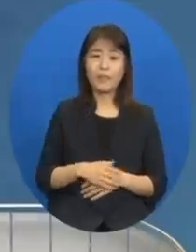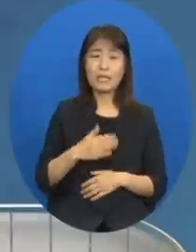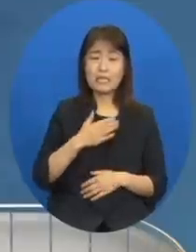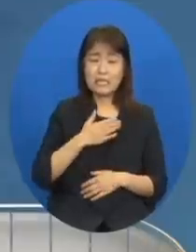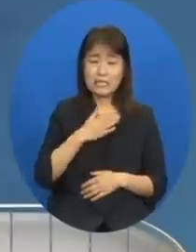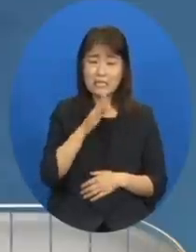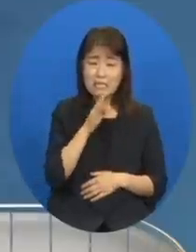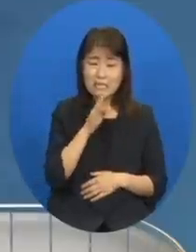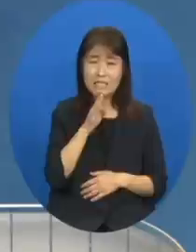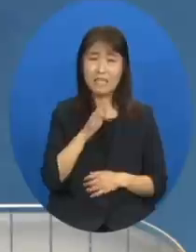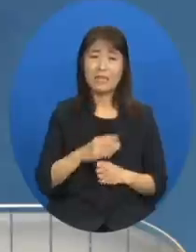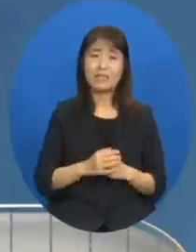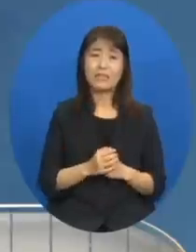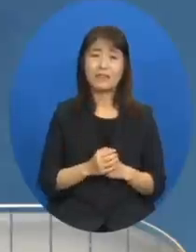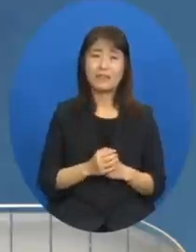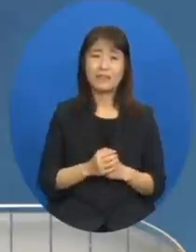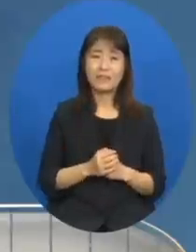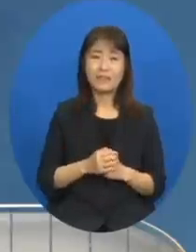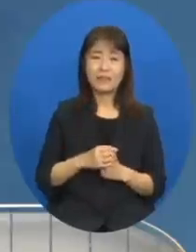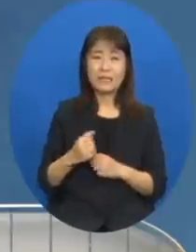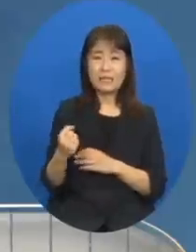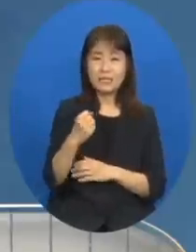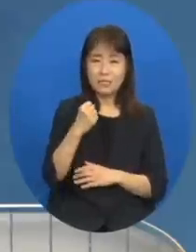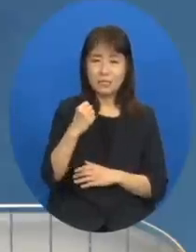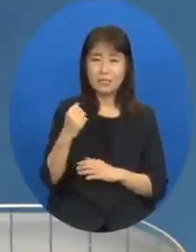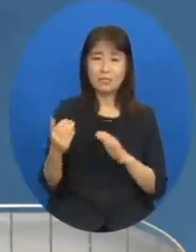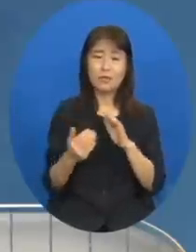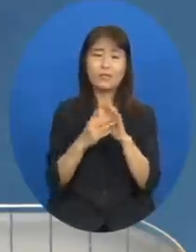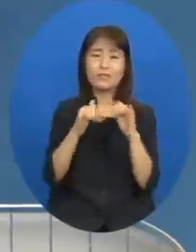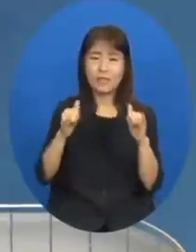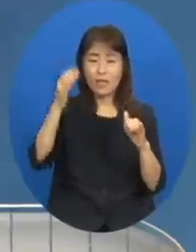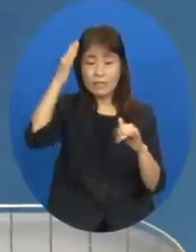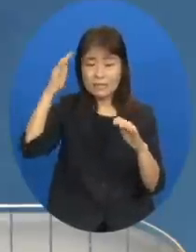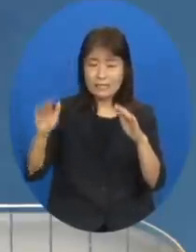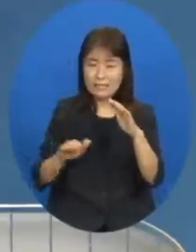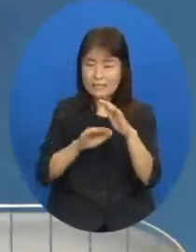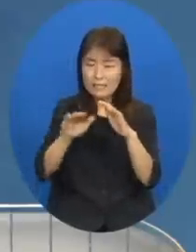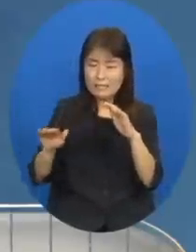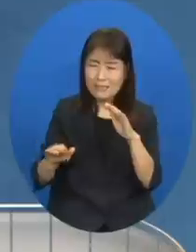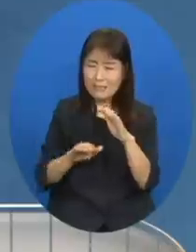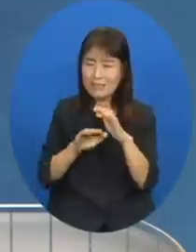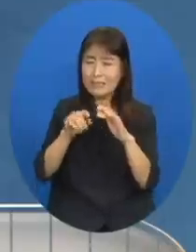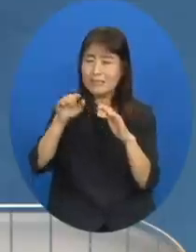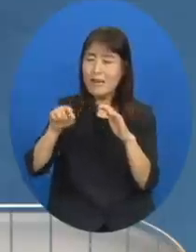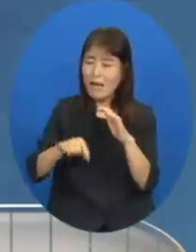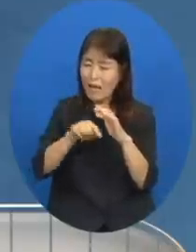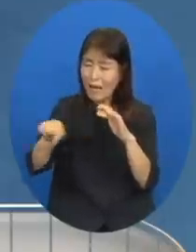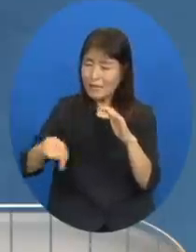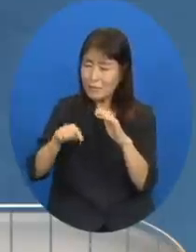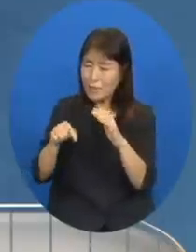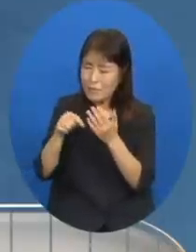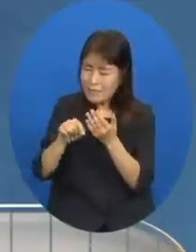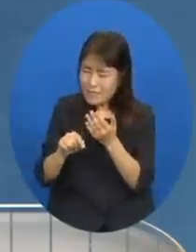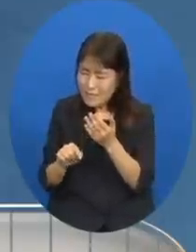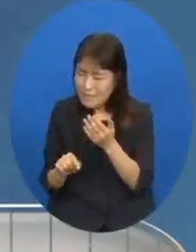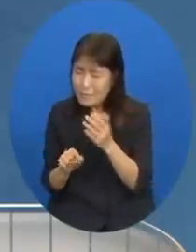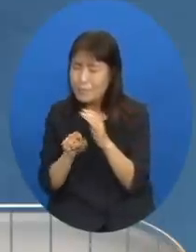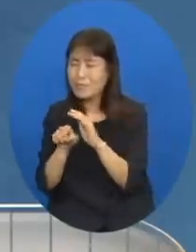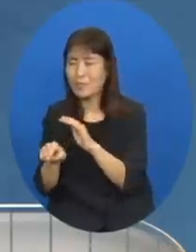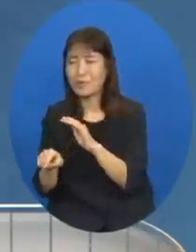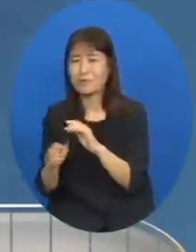진짜 전능자의 근을 아래 더 깊이 들어갔구나 제가 그동안 목회하면서